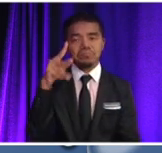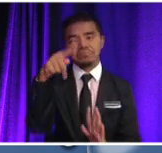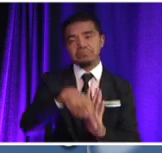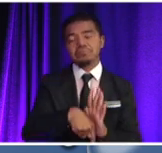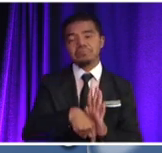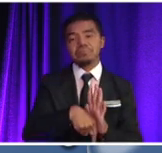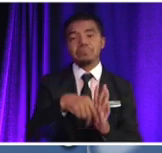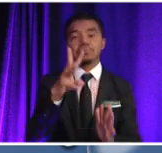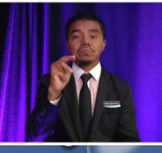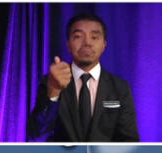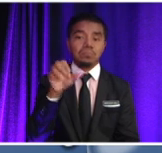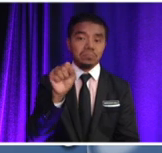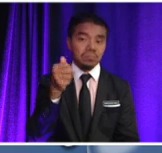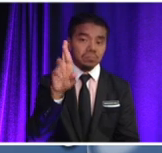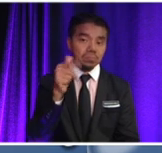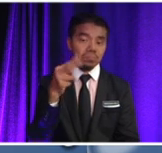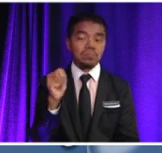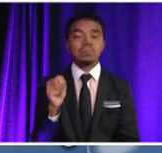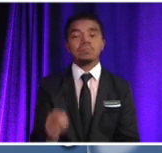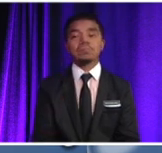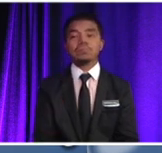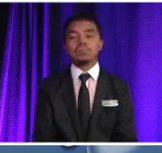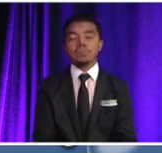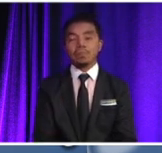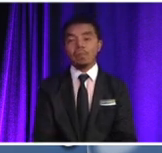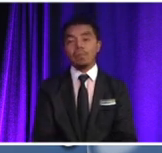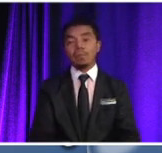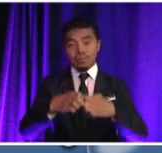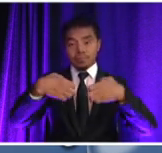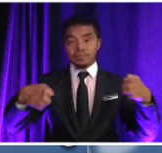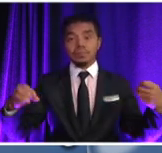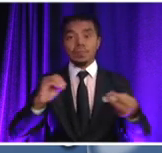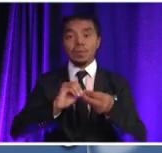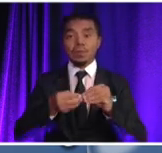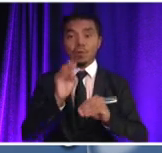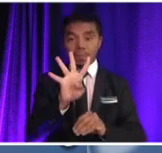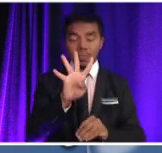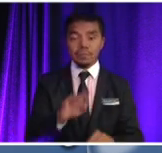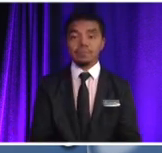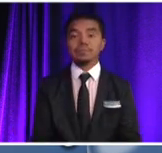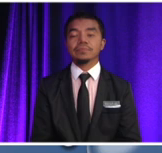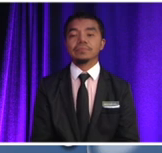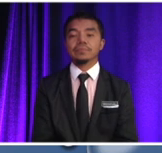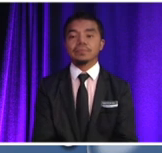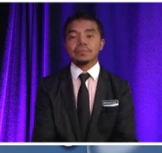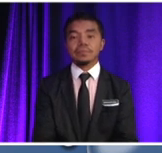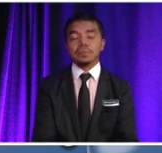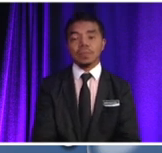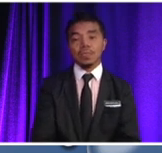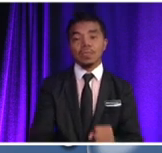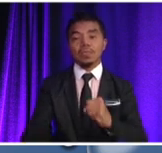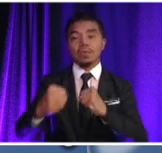baik oke seterusnya elemen keempat ialah promosi di mana y-nya adalah tentang kaidah promosi